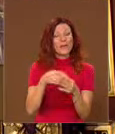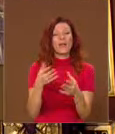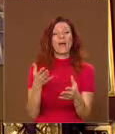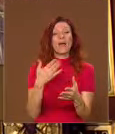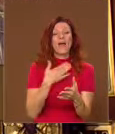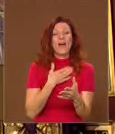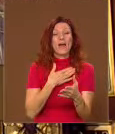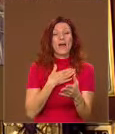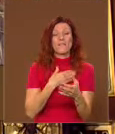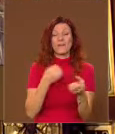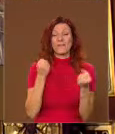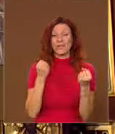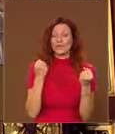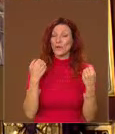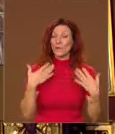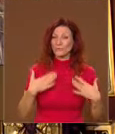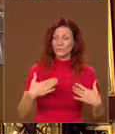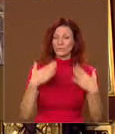тялото и кръвта Христови.